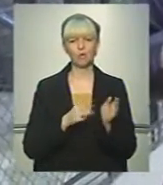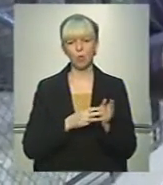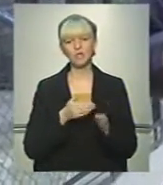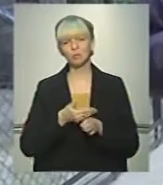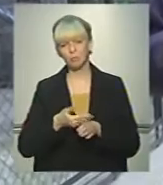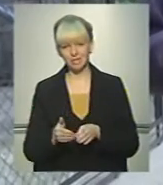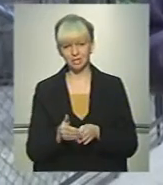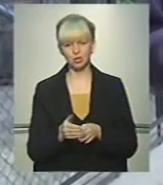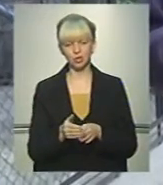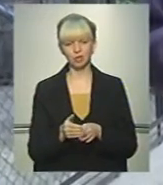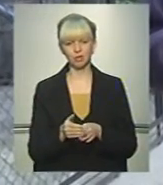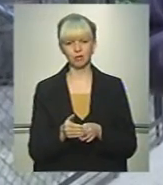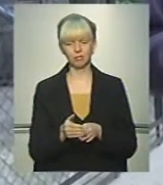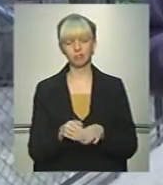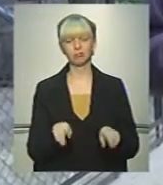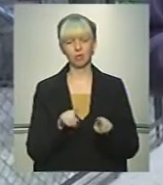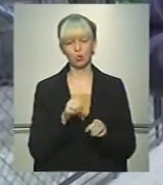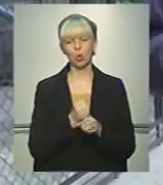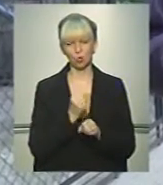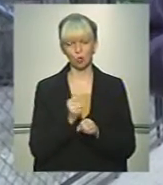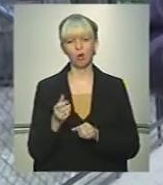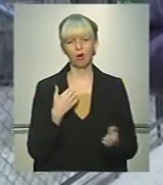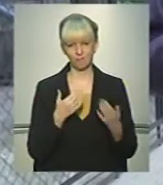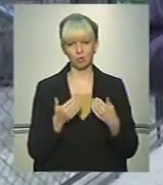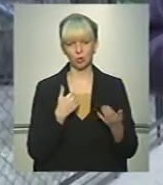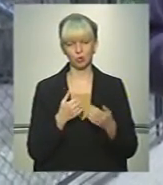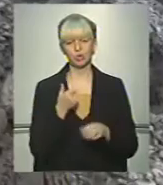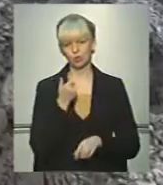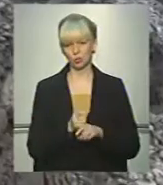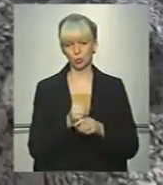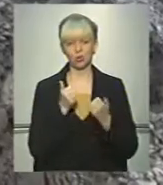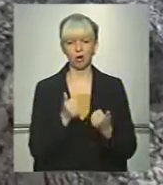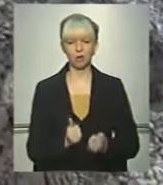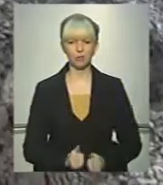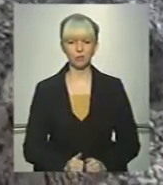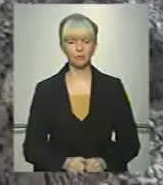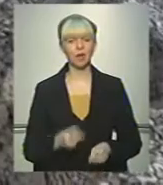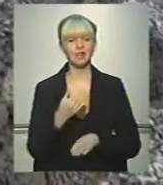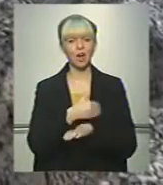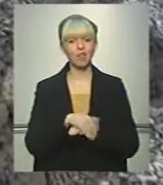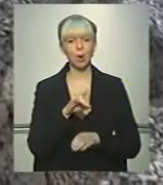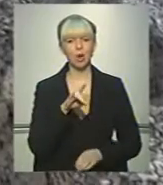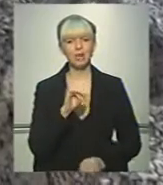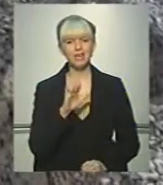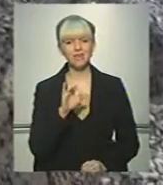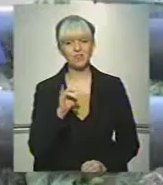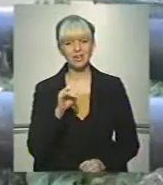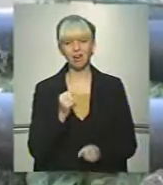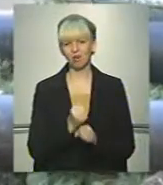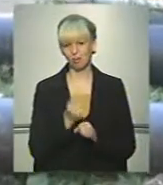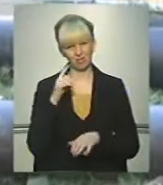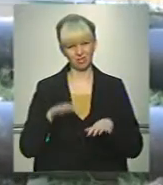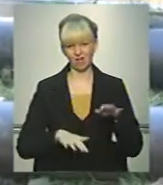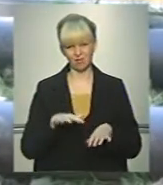пізніші. Так що до роботи вони відносяться дуже хорошо. А от на вулиці Рівенській ремонт навряд чи